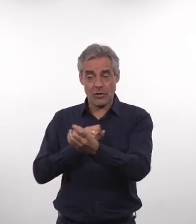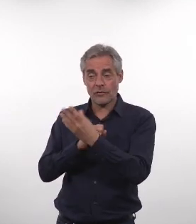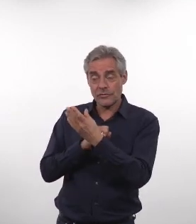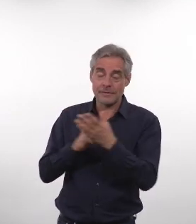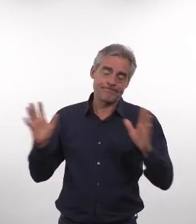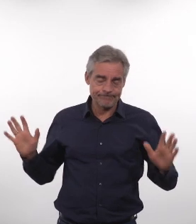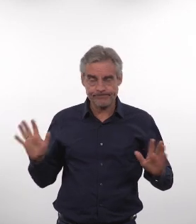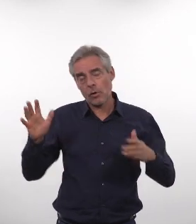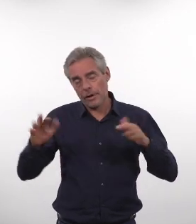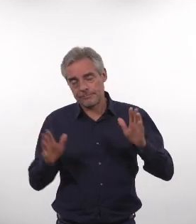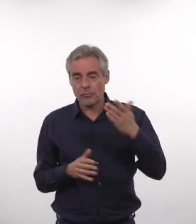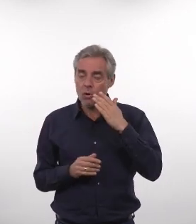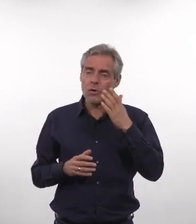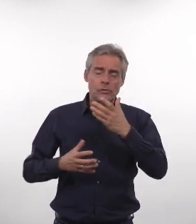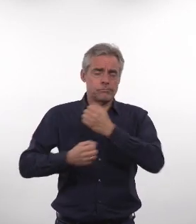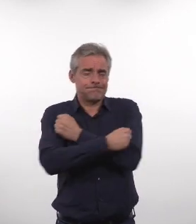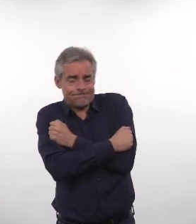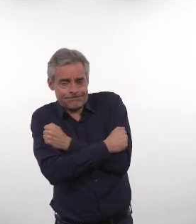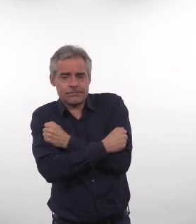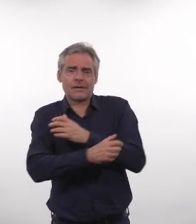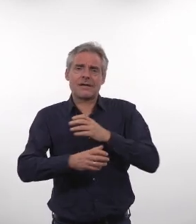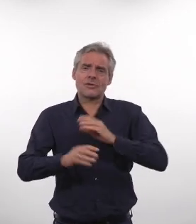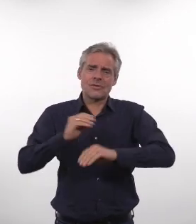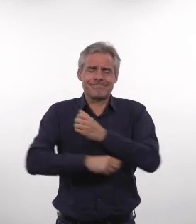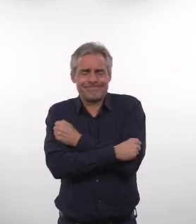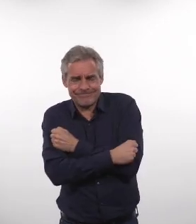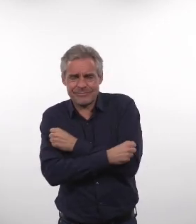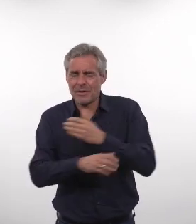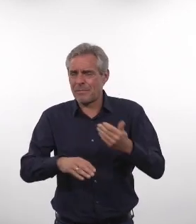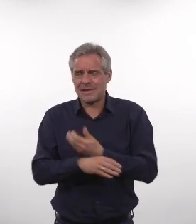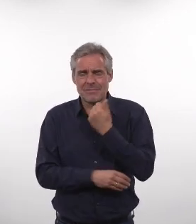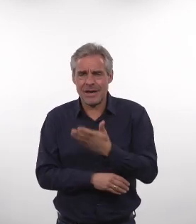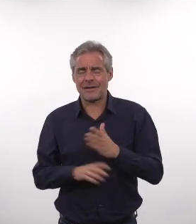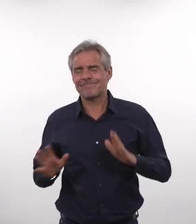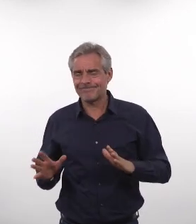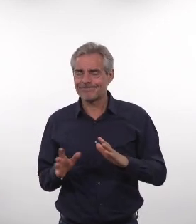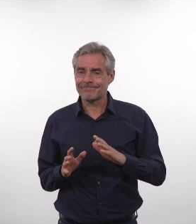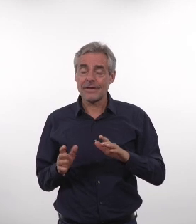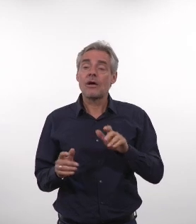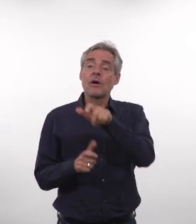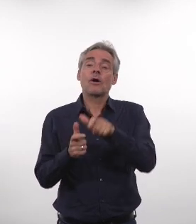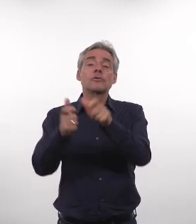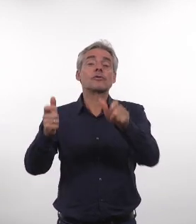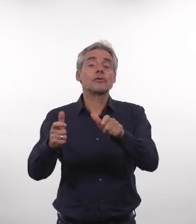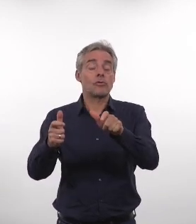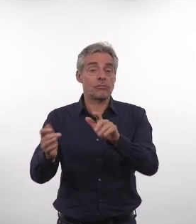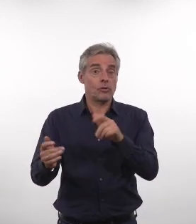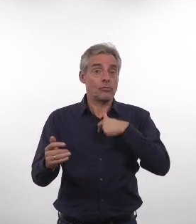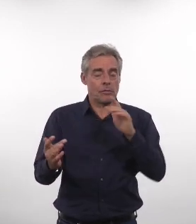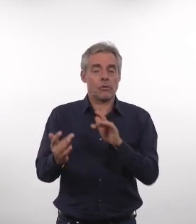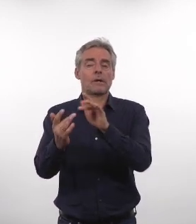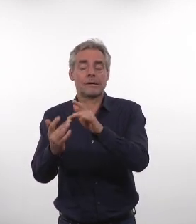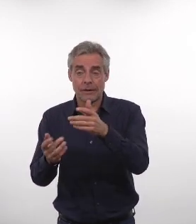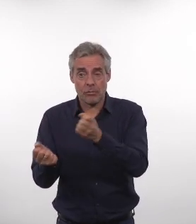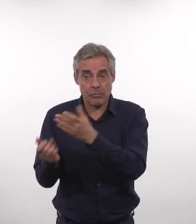ou quand il y avait eu de la contention à la fin du soin ou que le soin s'était mal passé, on contactait les structures pour